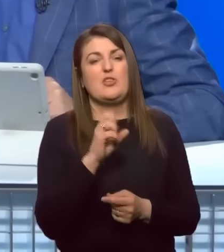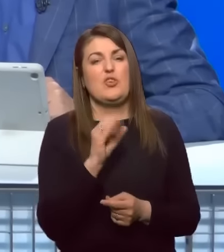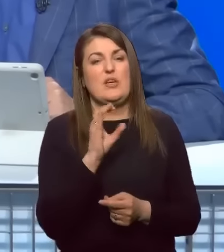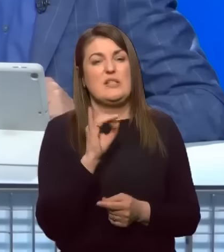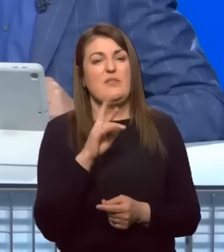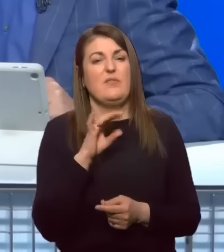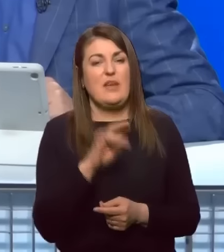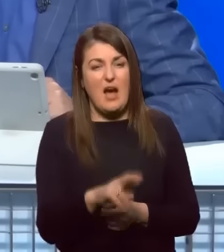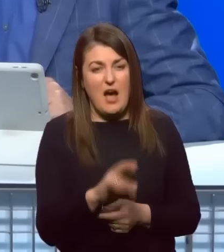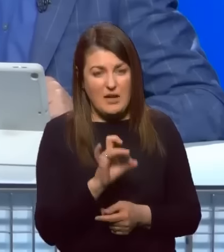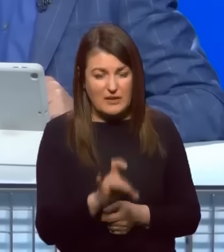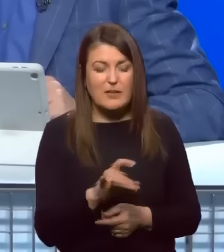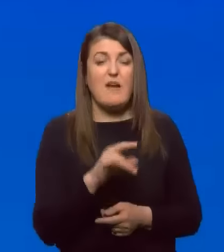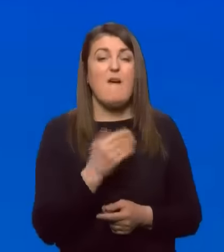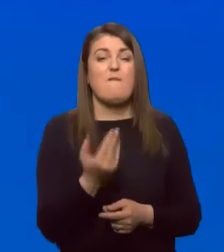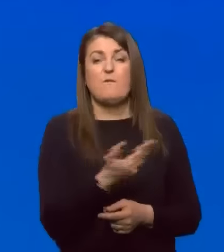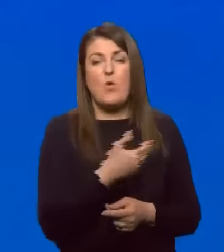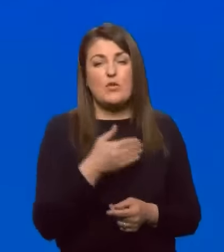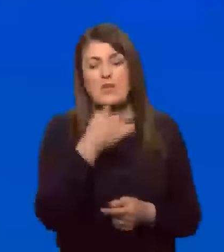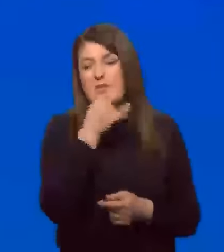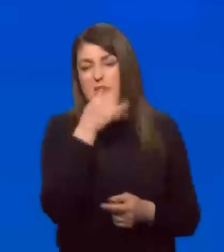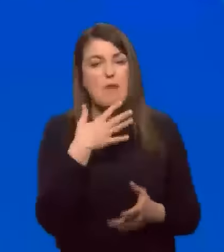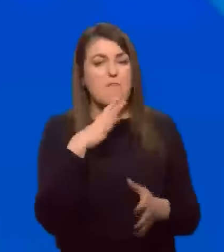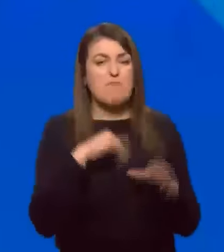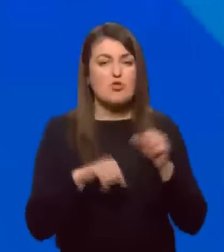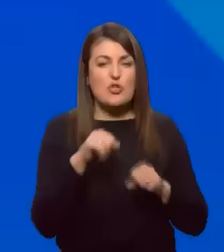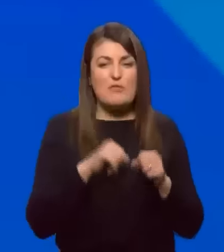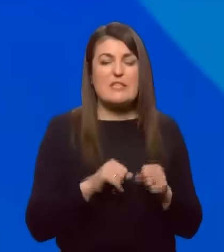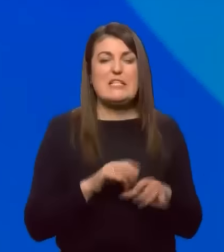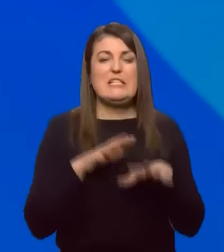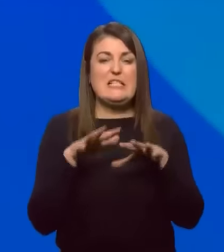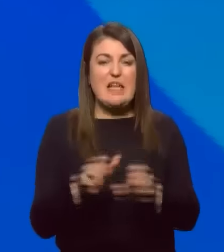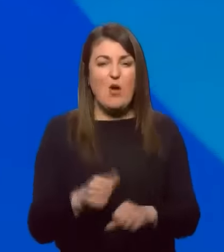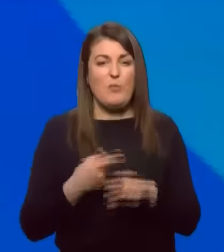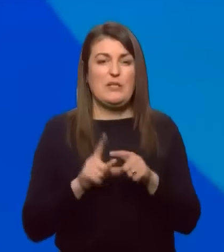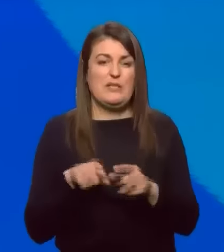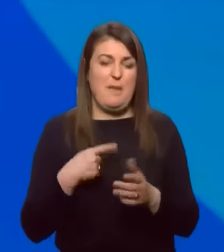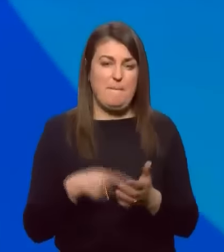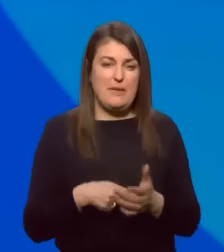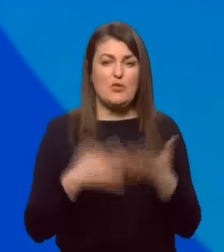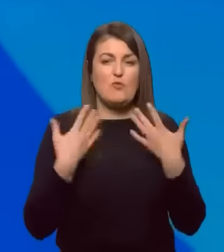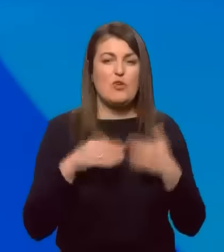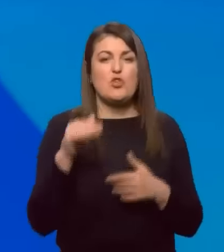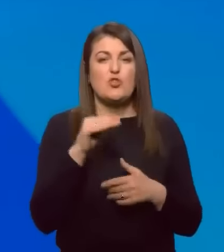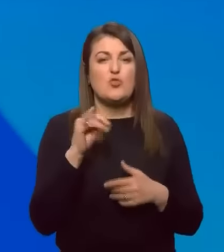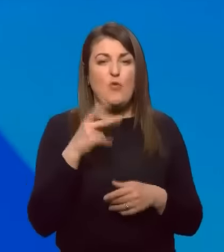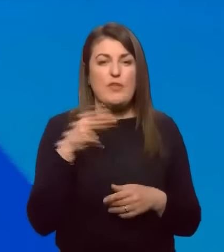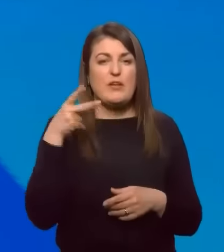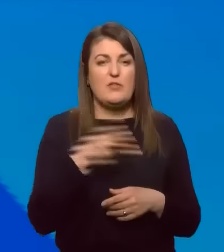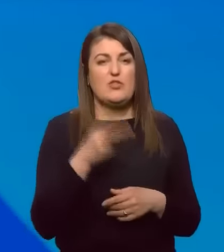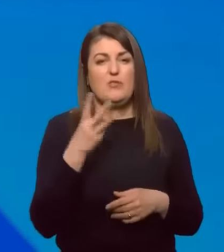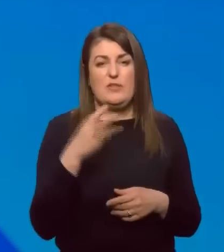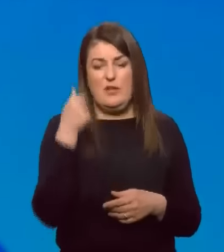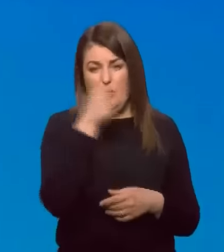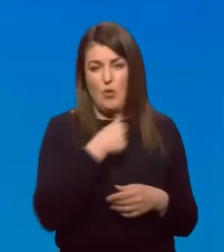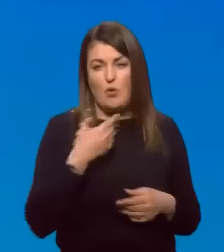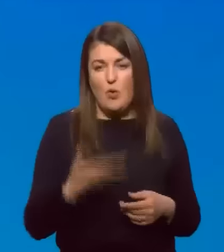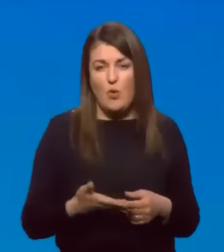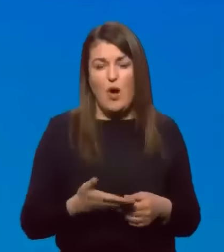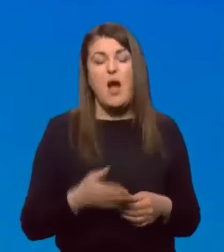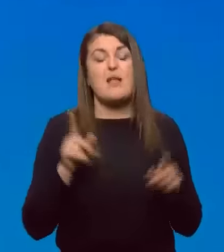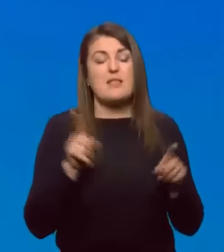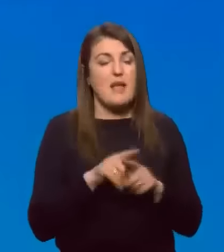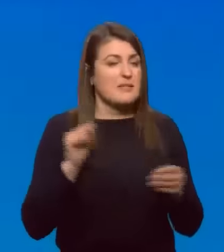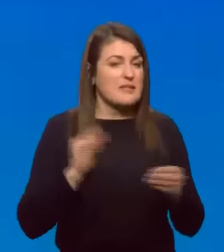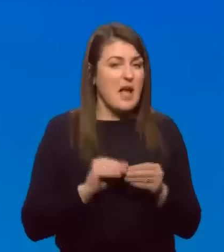Яр, вони не мають можливості захопити це місто вже з жовтня 2023 року.